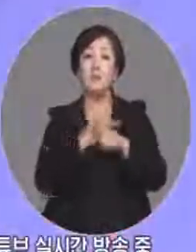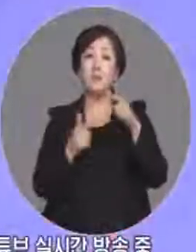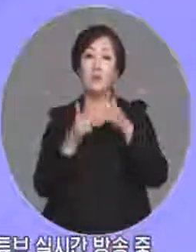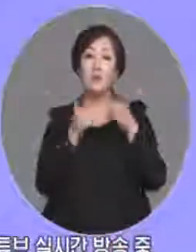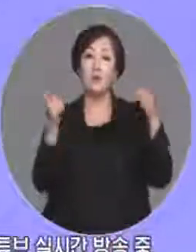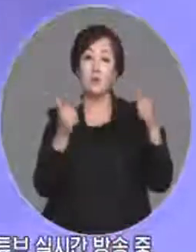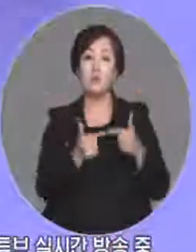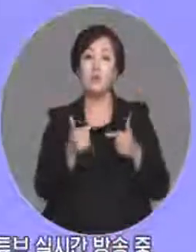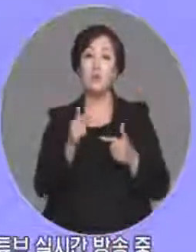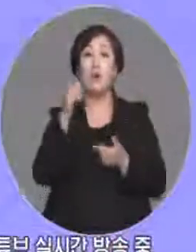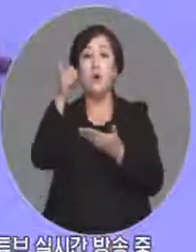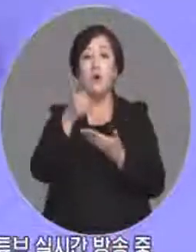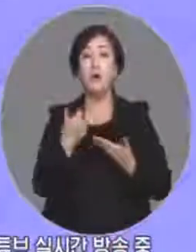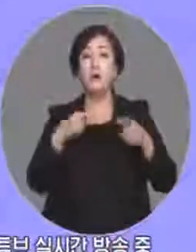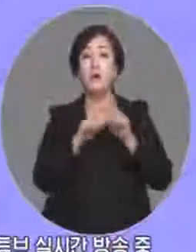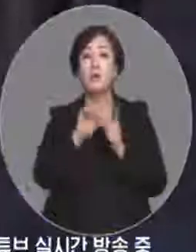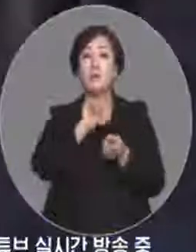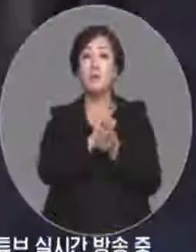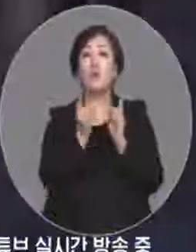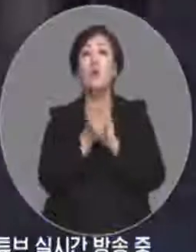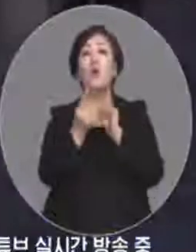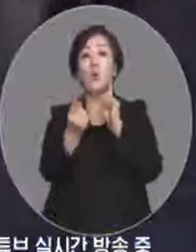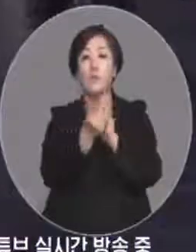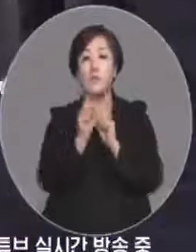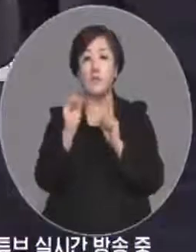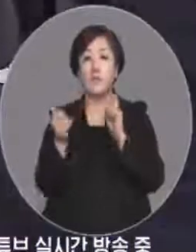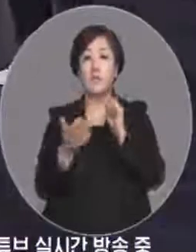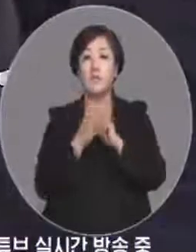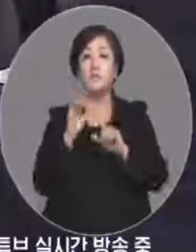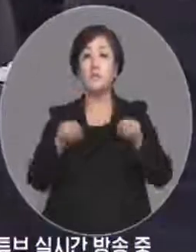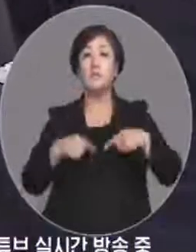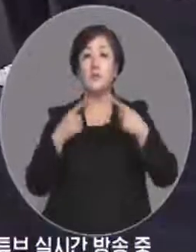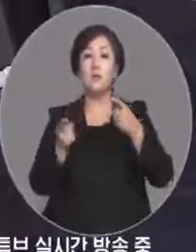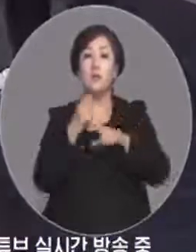좁아질수록 관객과 만나겠다는 이 춤꾼들의 열정과 도전은